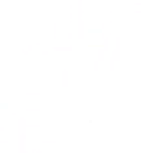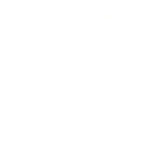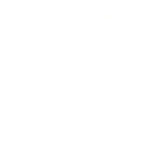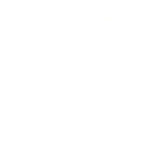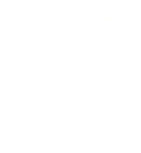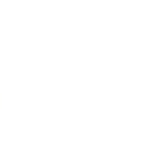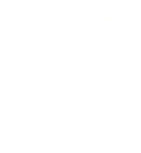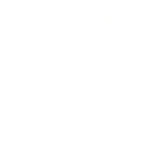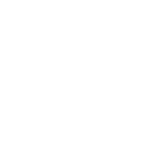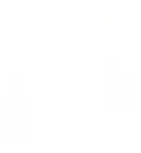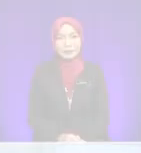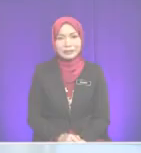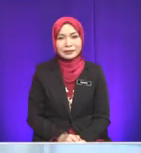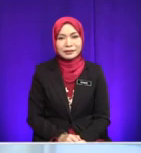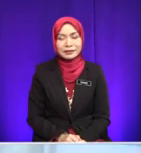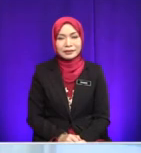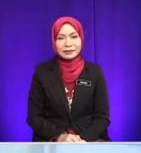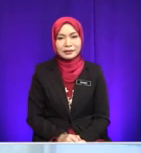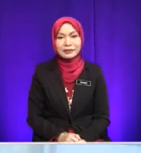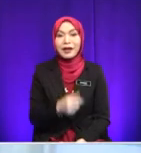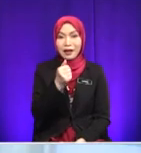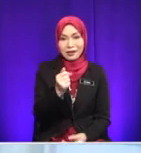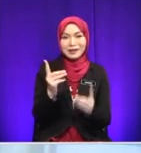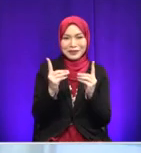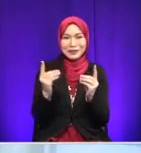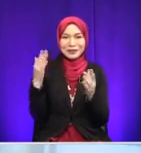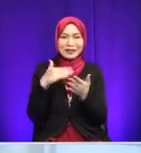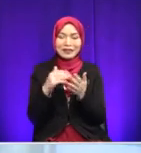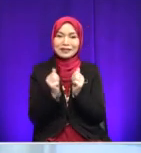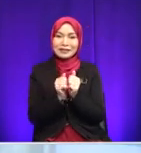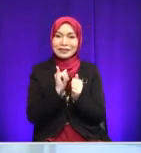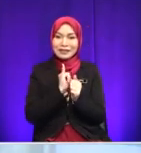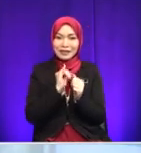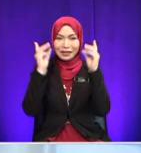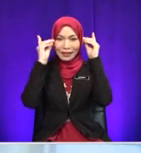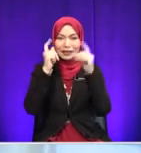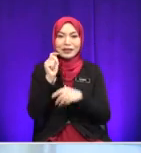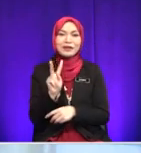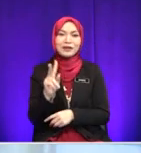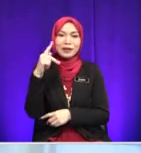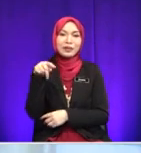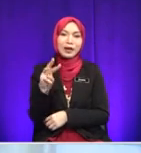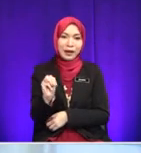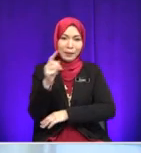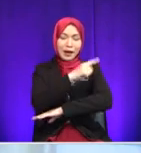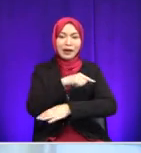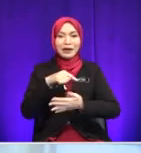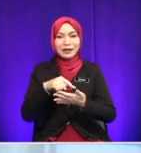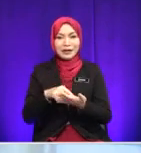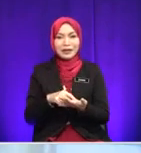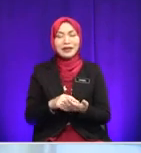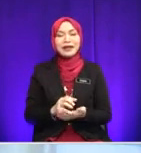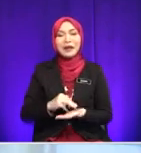TV KPM. Anda kembali bersama Ria dalam Didik TV KPM hari ini bagi slot menengah atas. Kita nak belajar bahasa